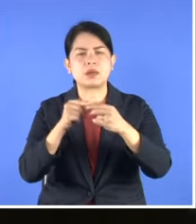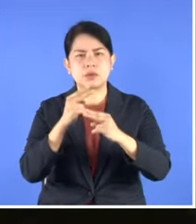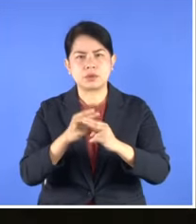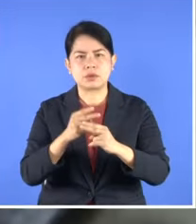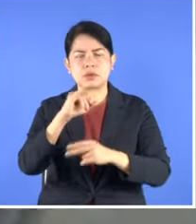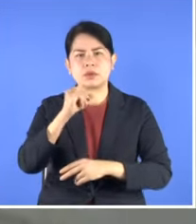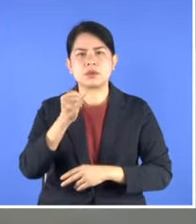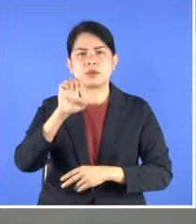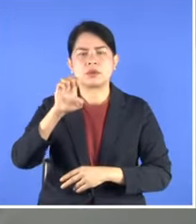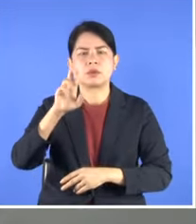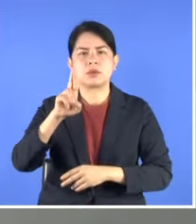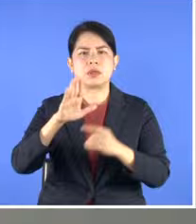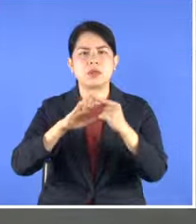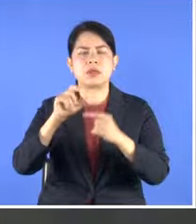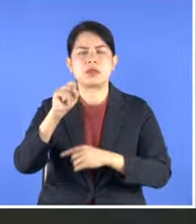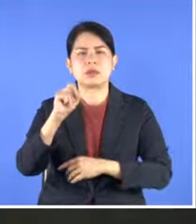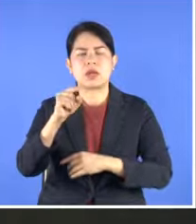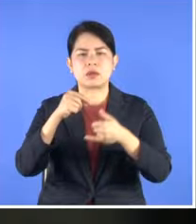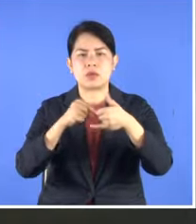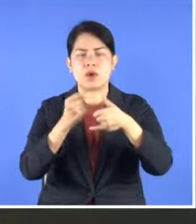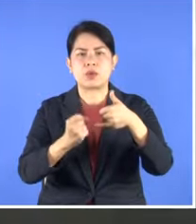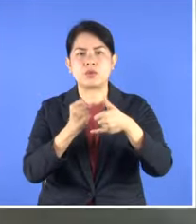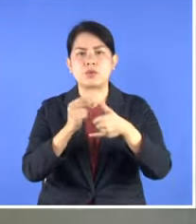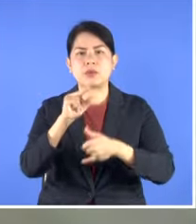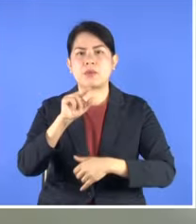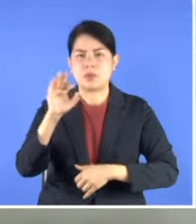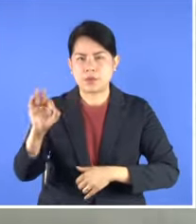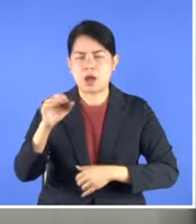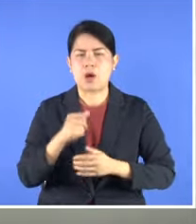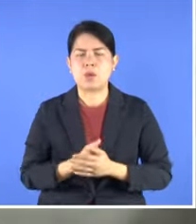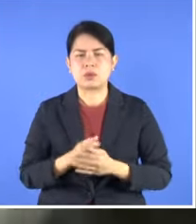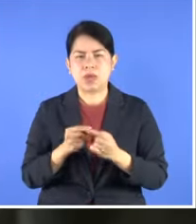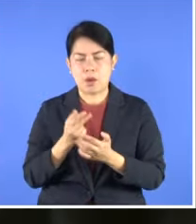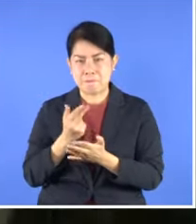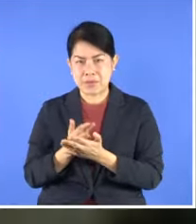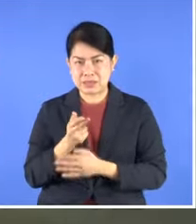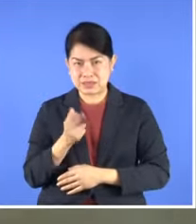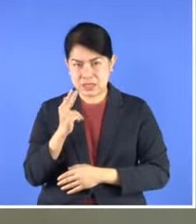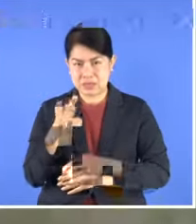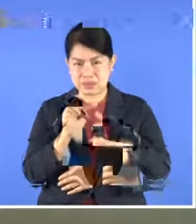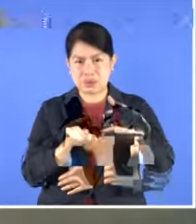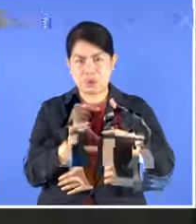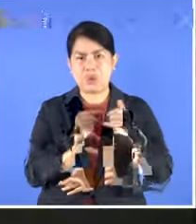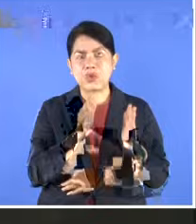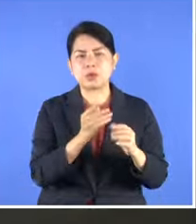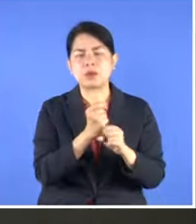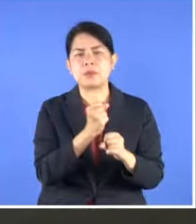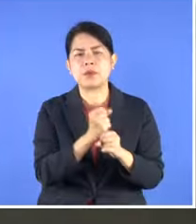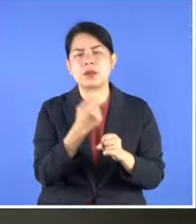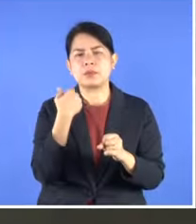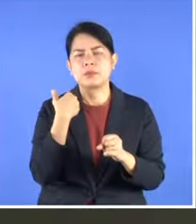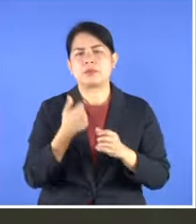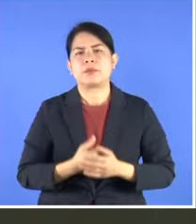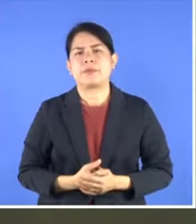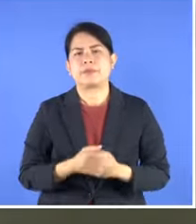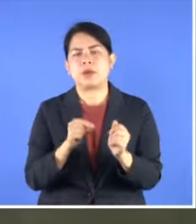รศักดิ์นะครับอายุ39ปีเป็นผู้ต้องหาที่ใช้ปืนยิงพนักงานไฟแนนซ์นะฮะไปจับได้ที่วัดแห่งหนึ่งในพื้นที่หมู่ที่5ตำบลบ